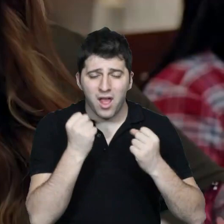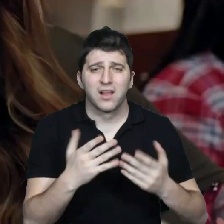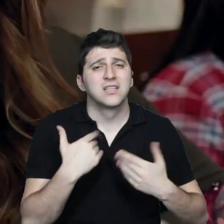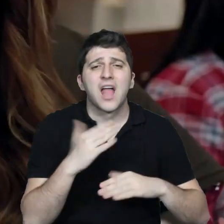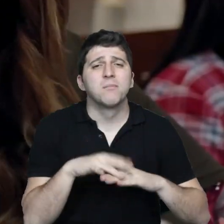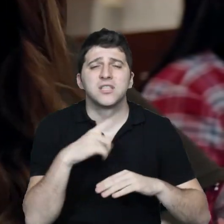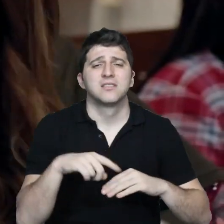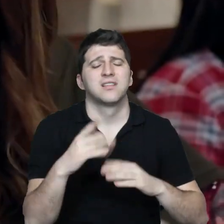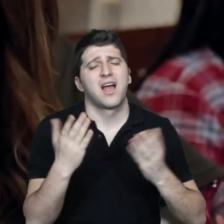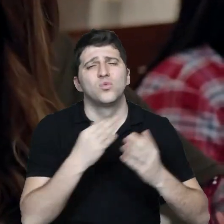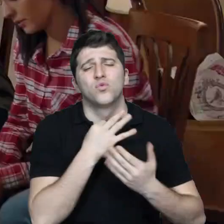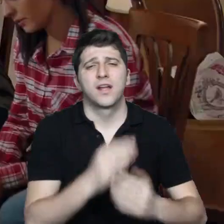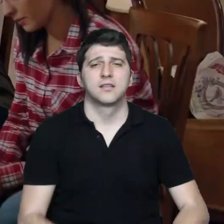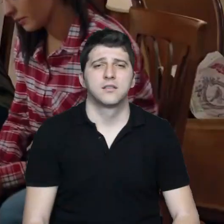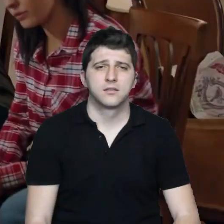biz? Hadi.